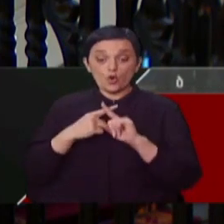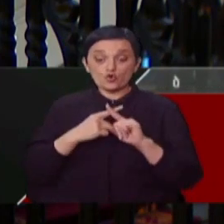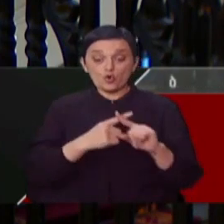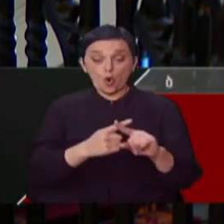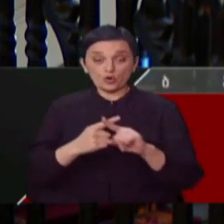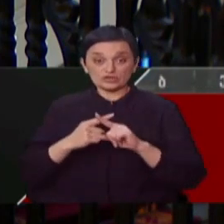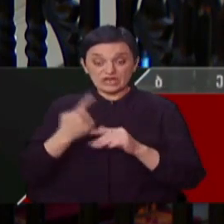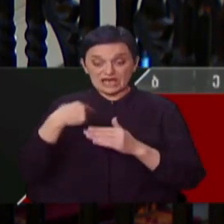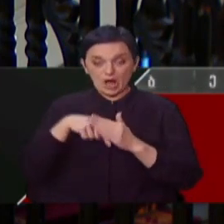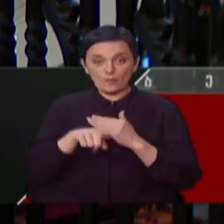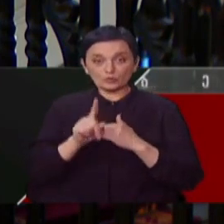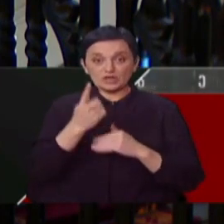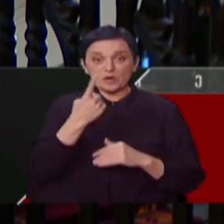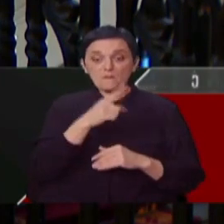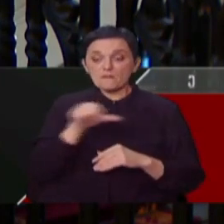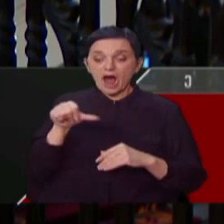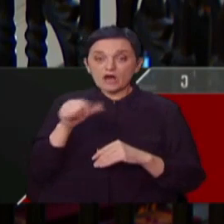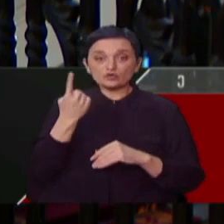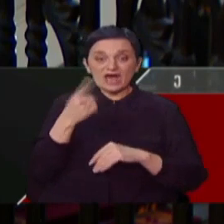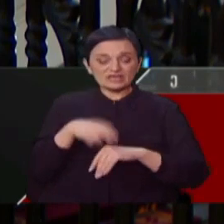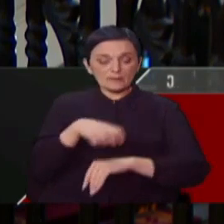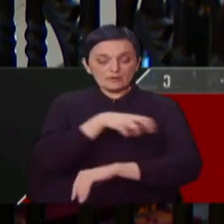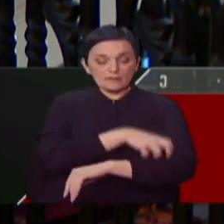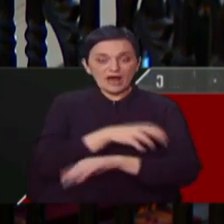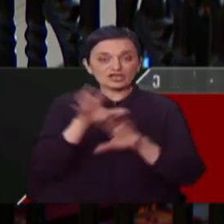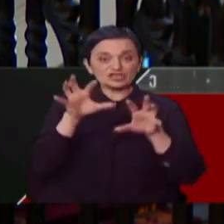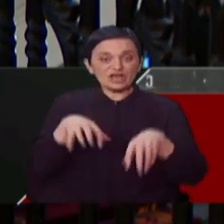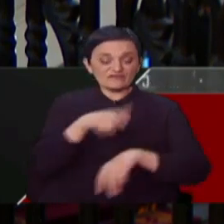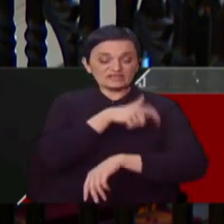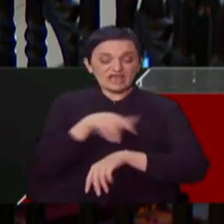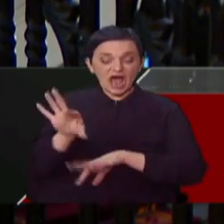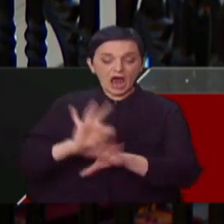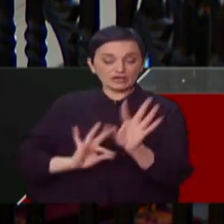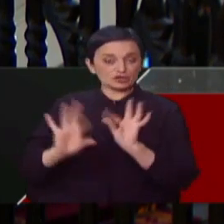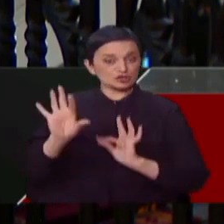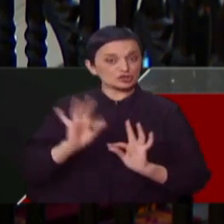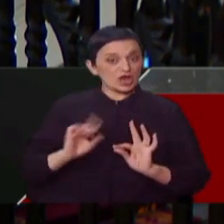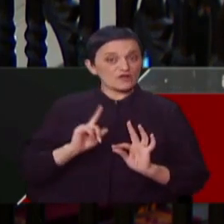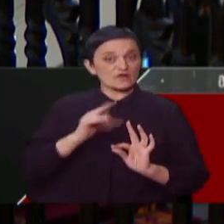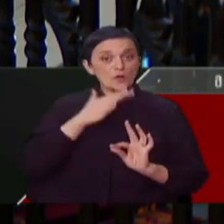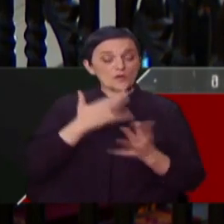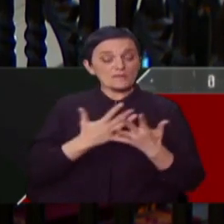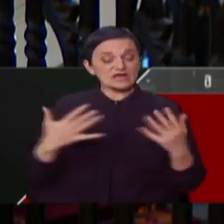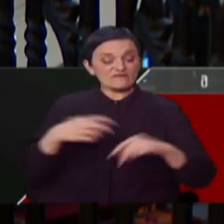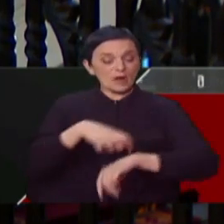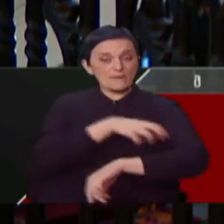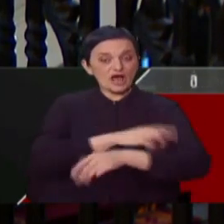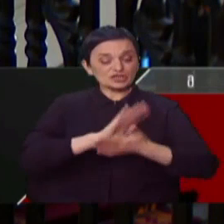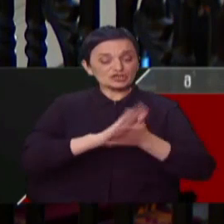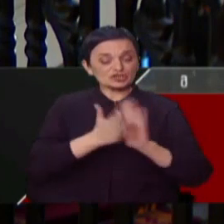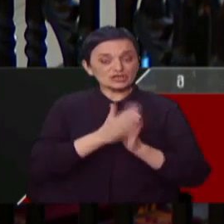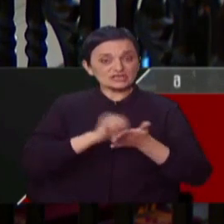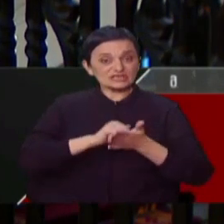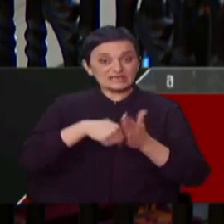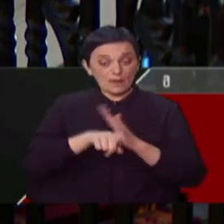კონსენსუსიდან გამომდინარე, მარტო ერთპარტიულად კი არ მომხდარიყო თავმჯდომარის და წევრების არჩევა, მომხდარიყო მრავალპარტიული შეთანხმების